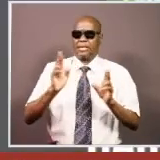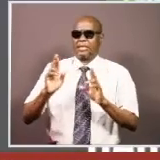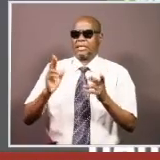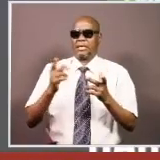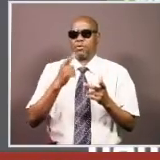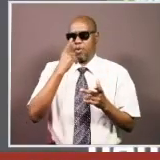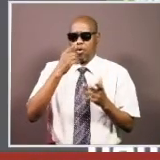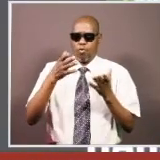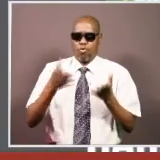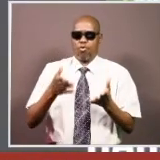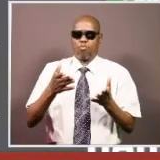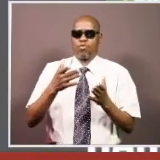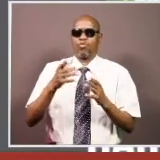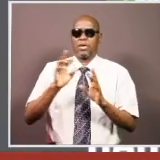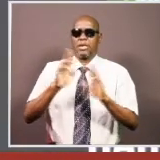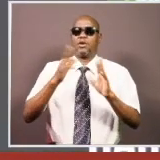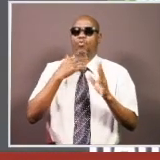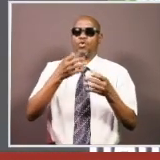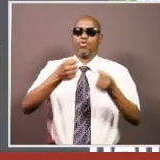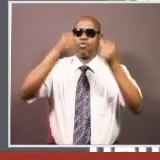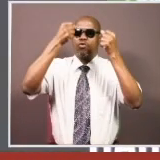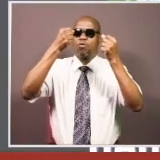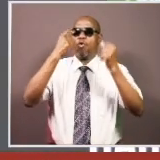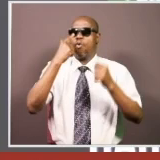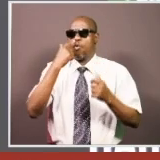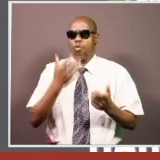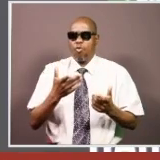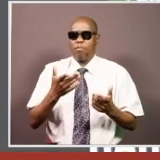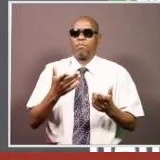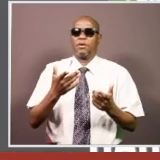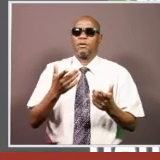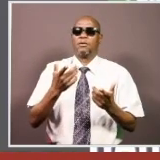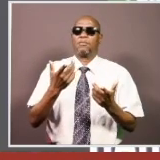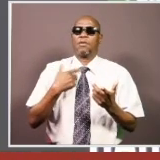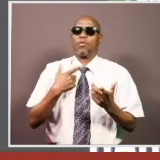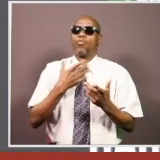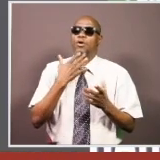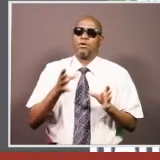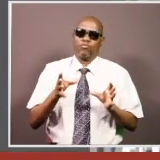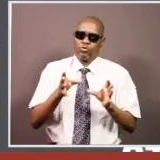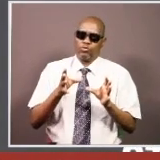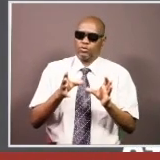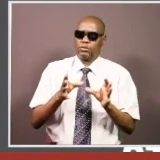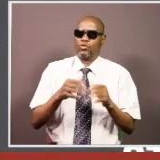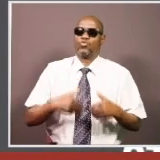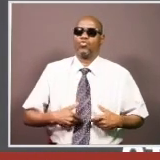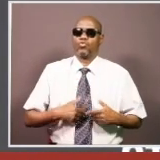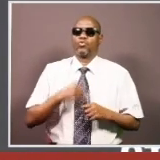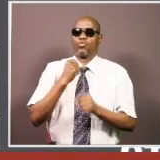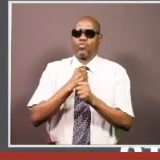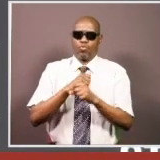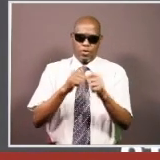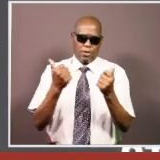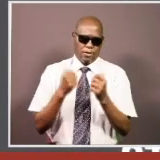So tuna prepare kushinda kikombe kwa sababu hatuwezi kuwa home na bado natakutolewa mpema, but lakini tunajaribu kupusha vijana tuweze kufanya vizuri. From my position